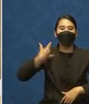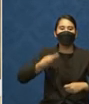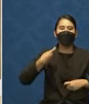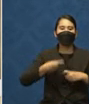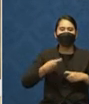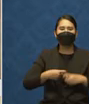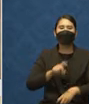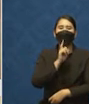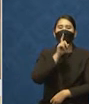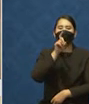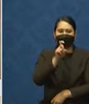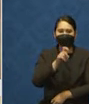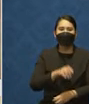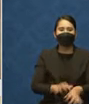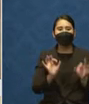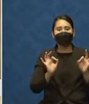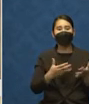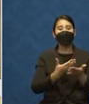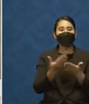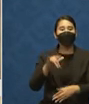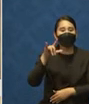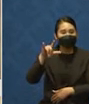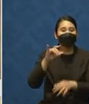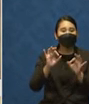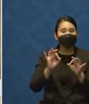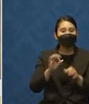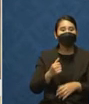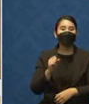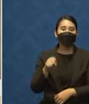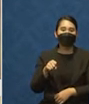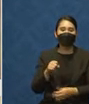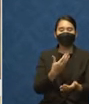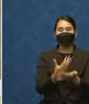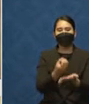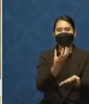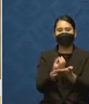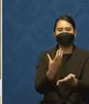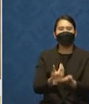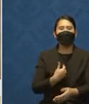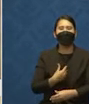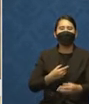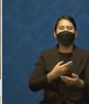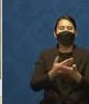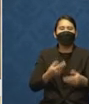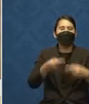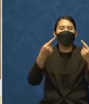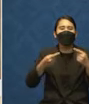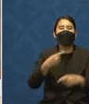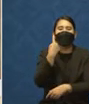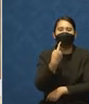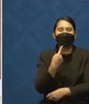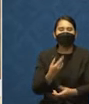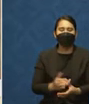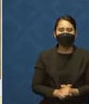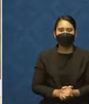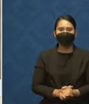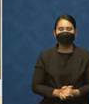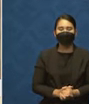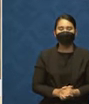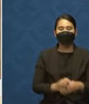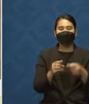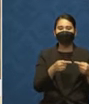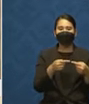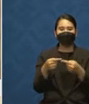าะสมแล้วครับท่านประธานครับที่จะไปซื้อเครื่องบินแบบนี้นะครับราคาแพงๆจะไปลบกับใครในสถานการณ์แบบนี้ครับต่อไป